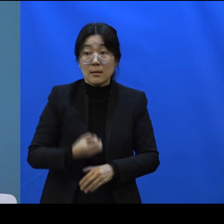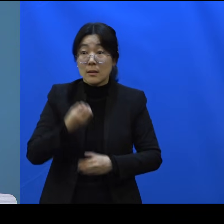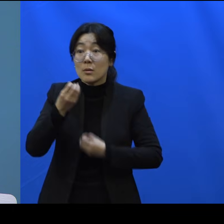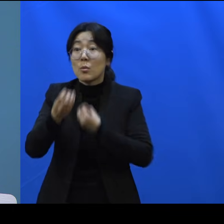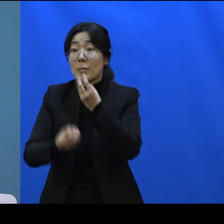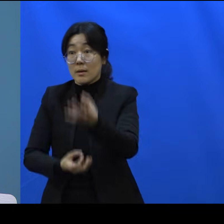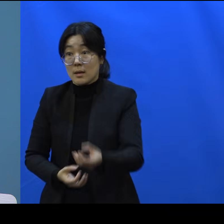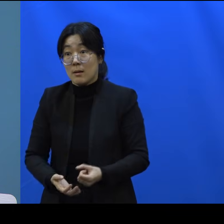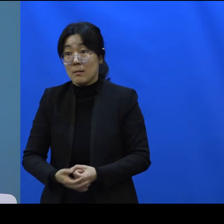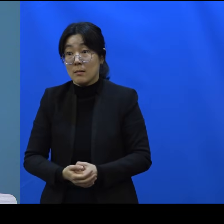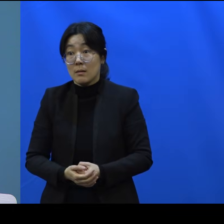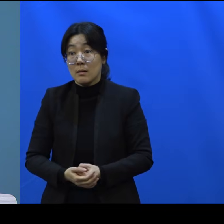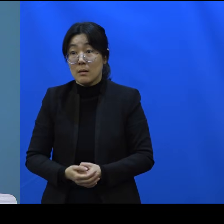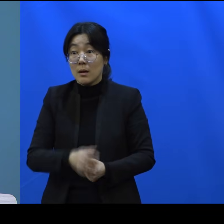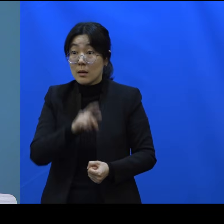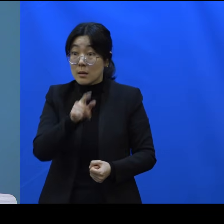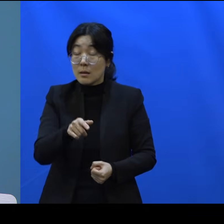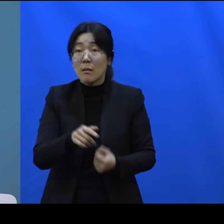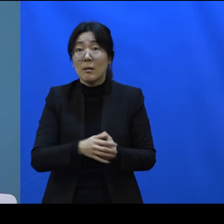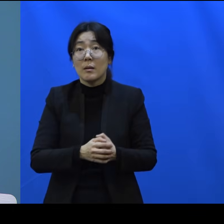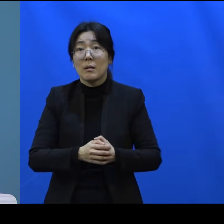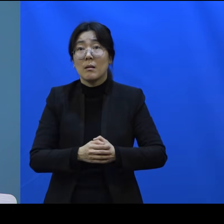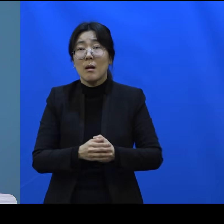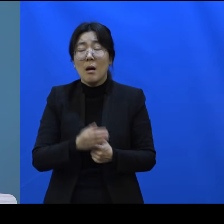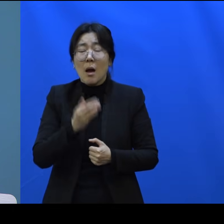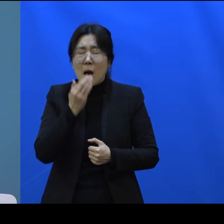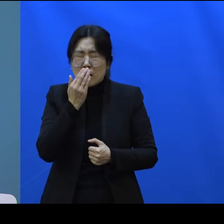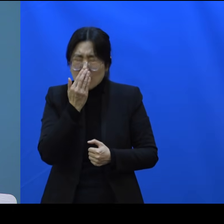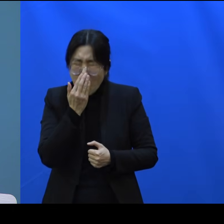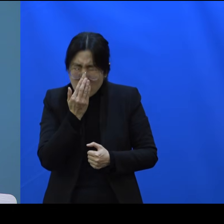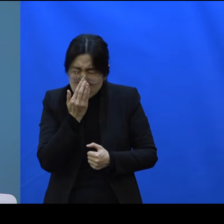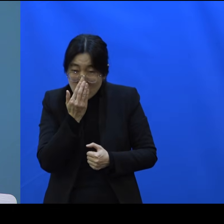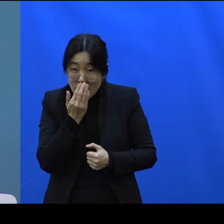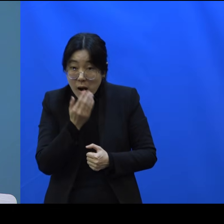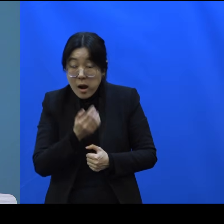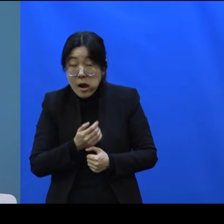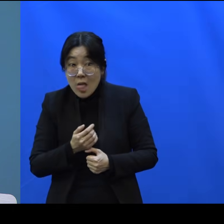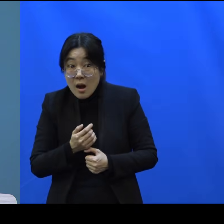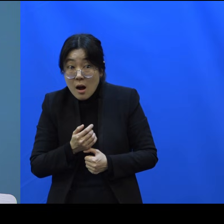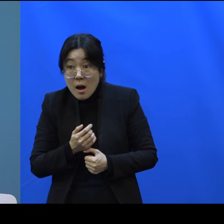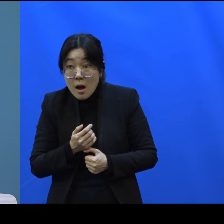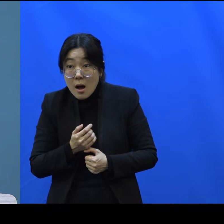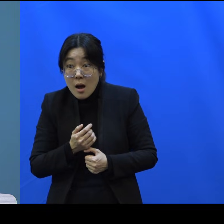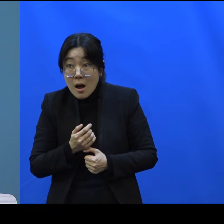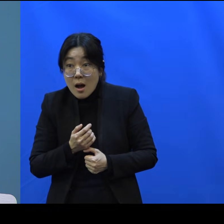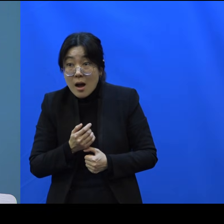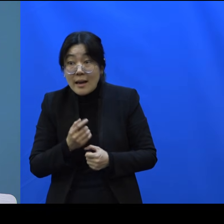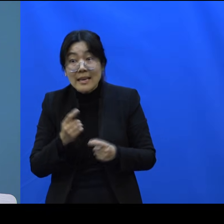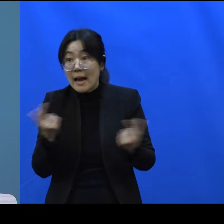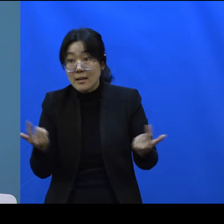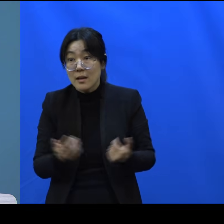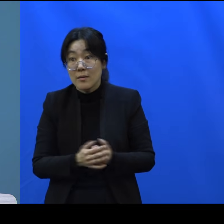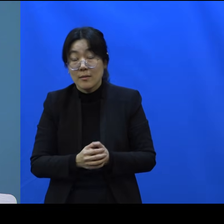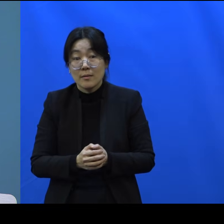겸손한 척 한 게 아닙니다. 여러분, 겸손한 척, 그거는요, 게임이 안 되는 겁니다.